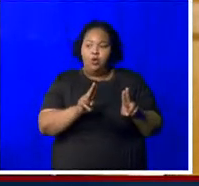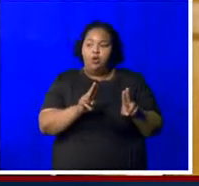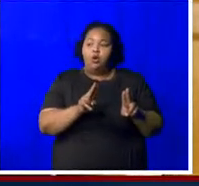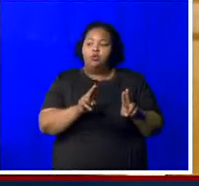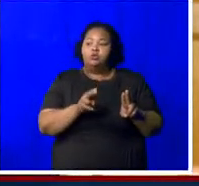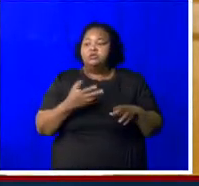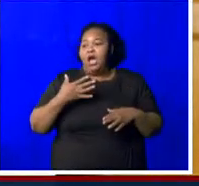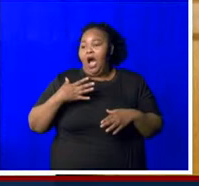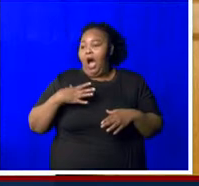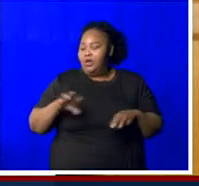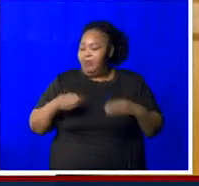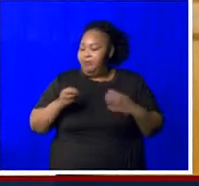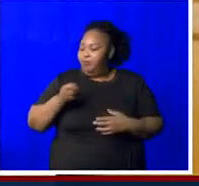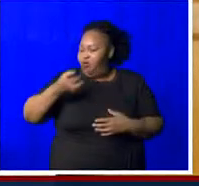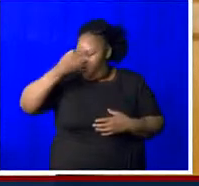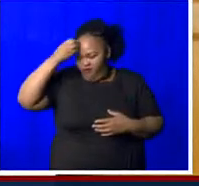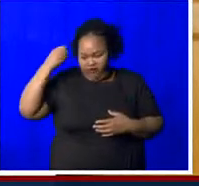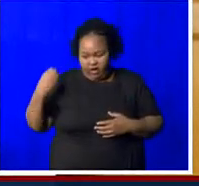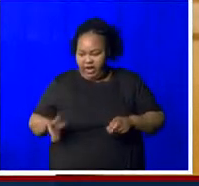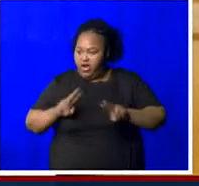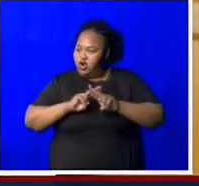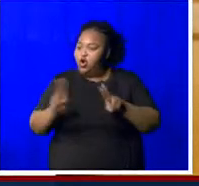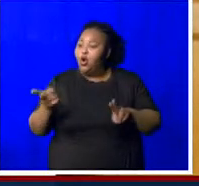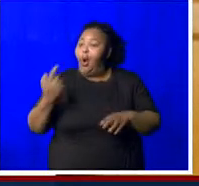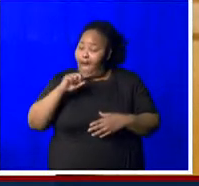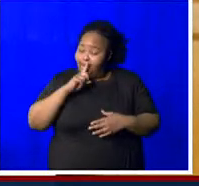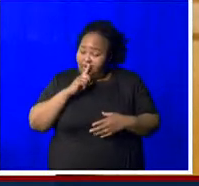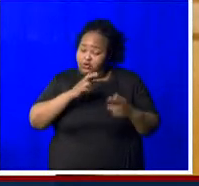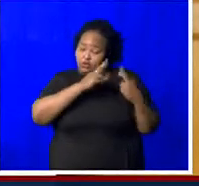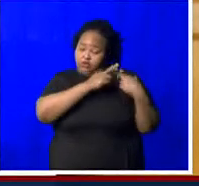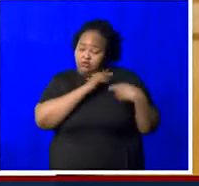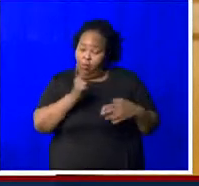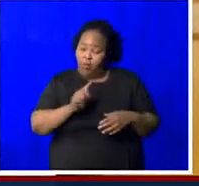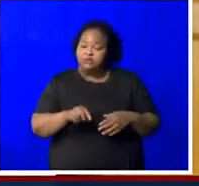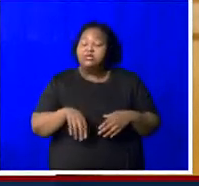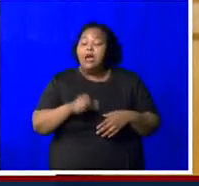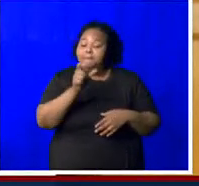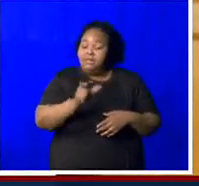I'm telling you, that touched my heart.